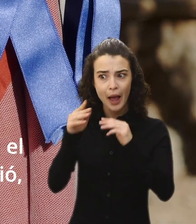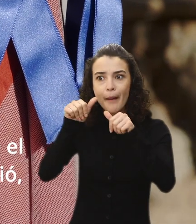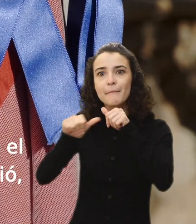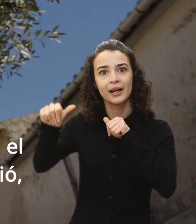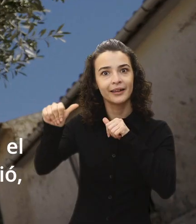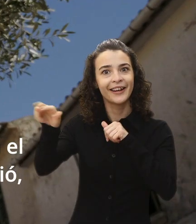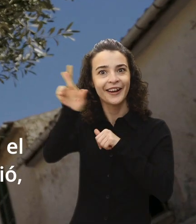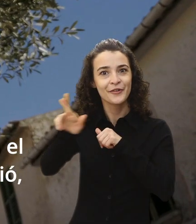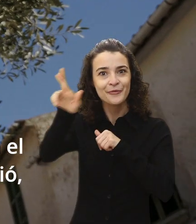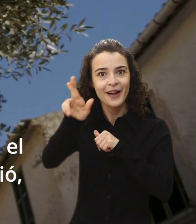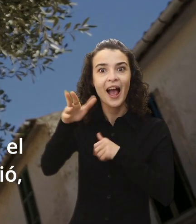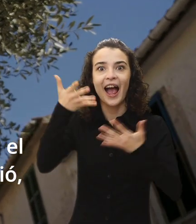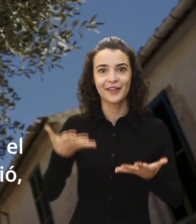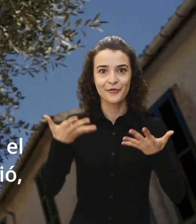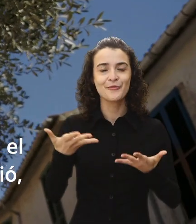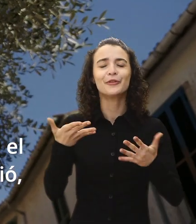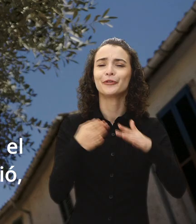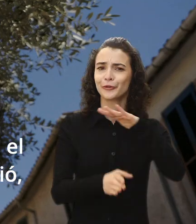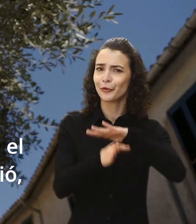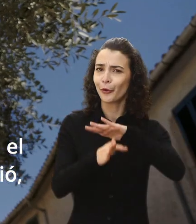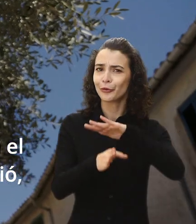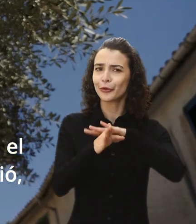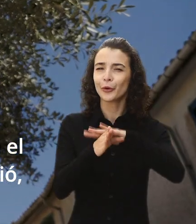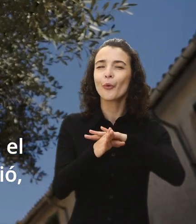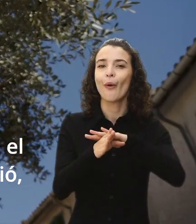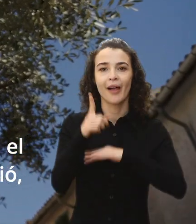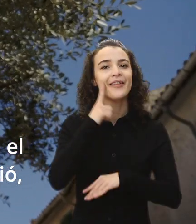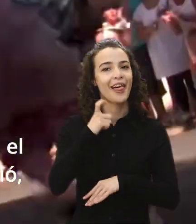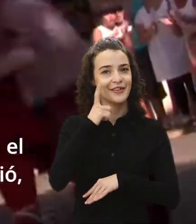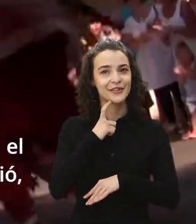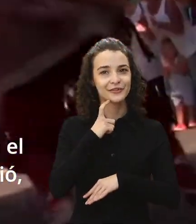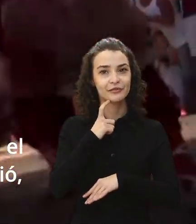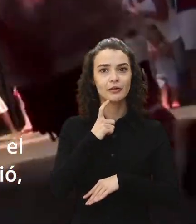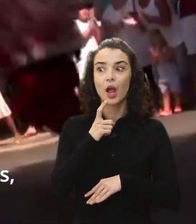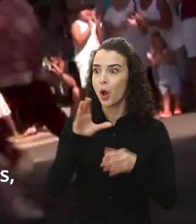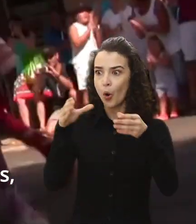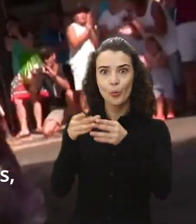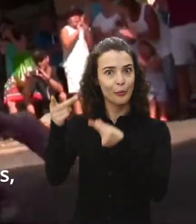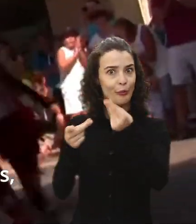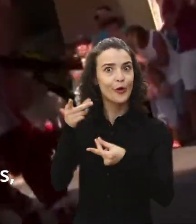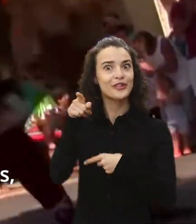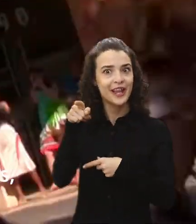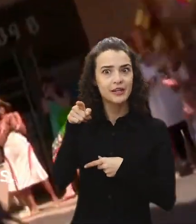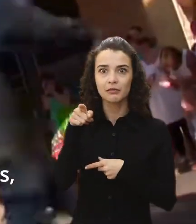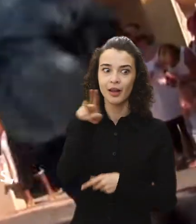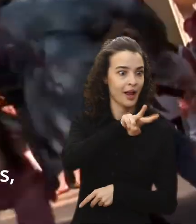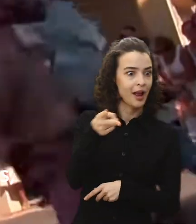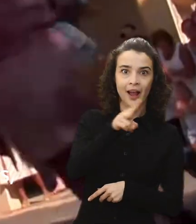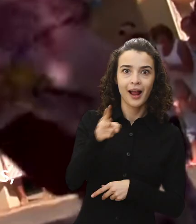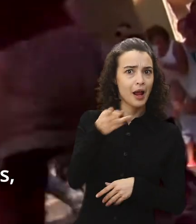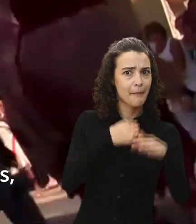d'aquesta recuperació que avui en dia, en el poble de l'Aró, es continua mantenint aquesta tradició, amb uns cossiers que mantenen